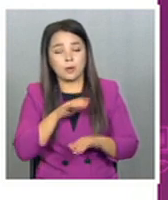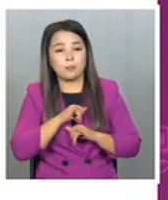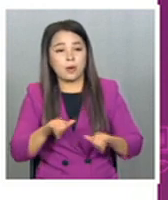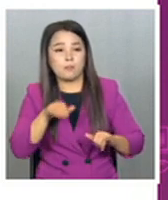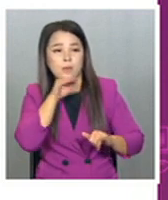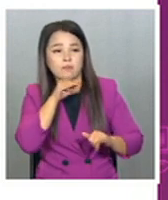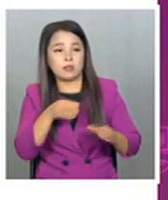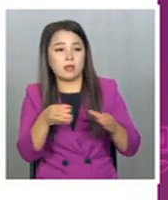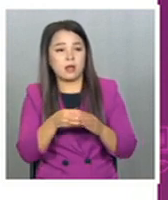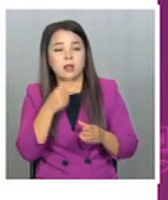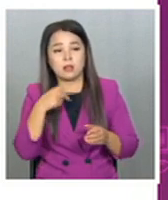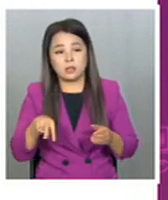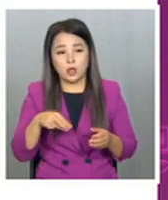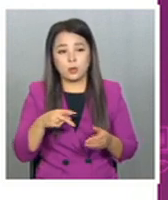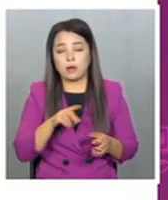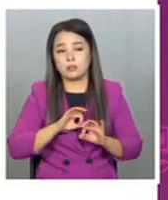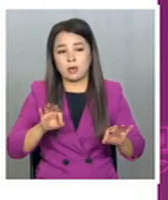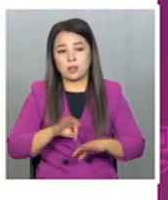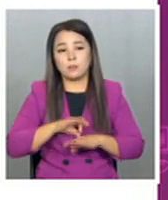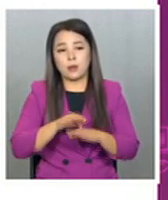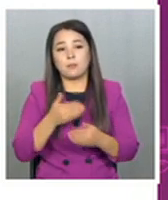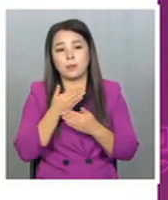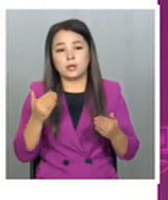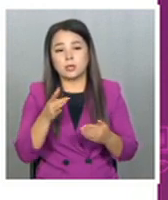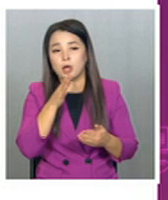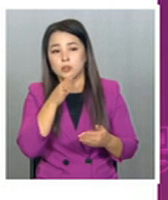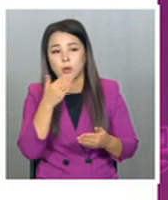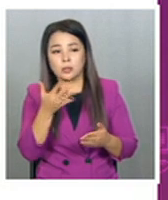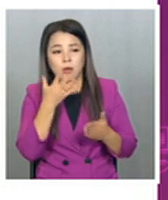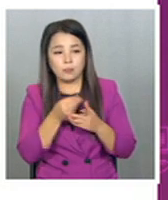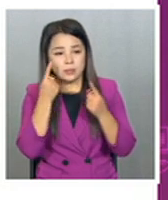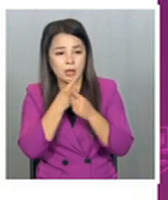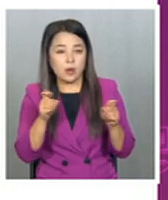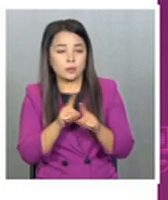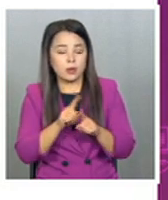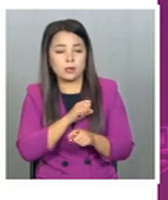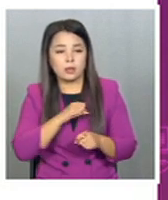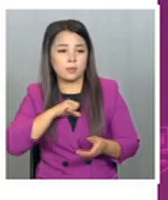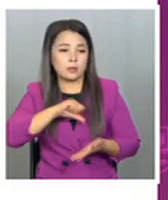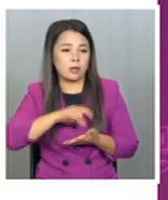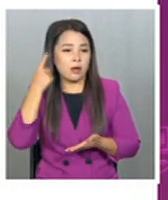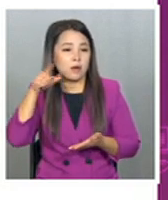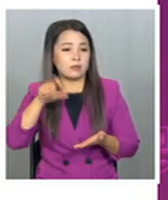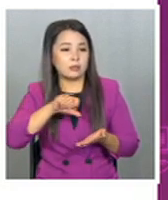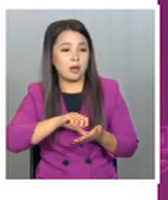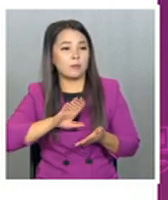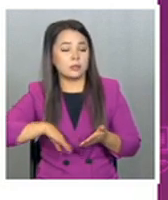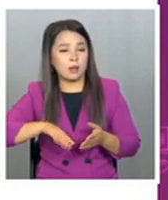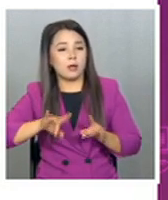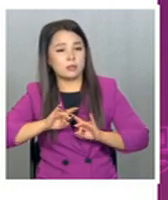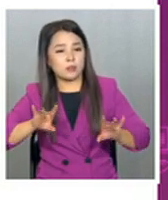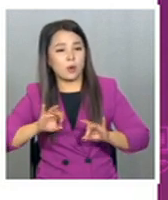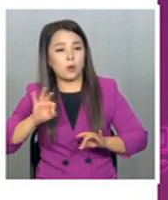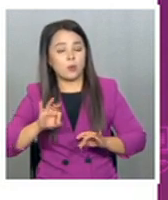писателя раскрылся в повести «Последний срок», заявив о зрелости и самобытности автора. Затем последовали рассказ